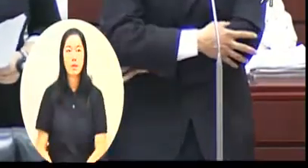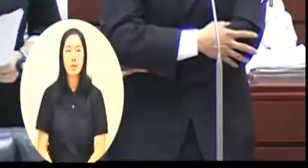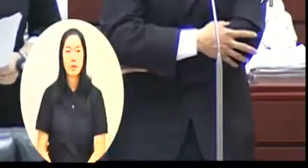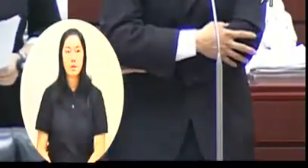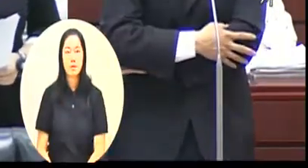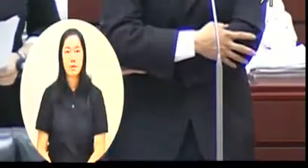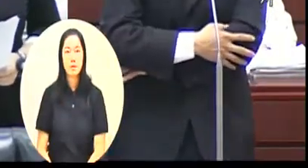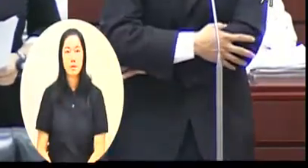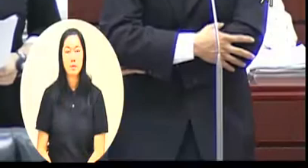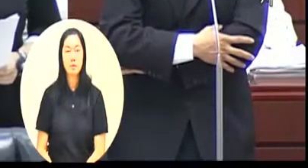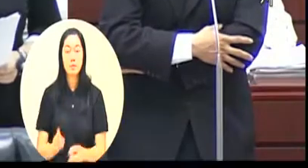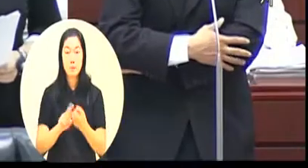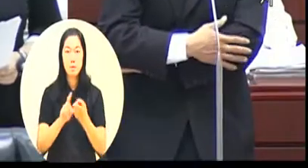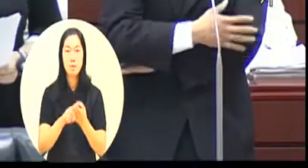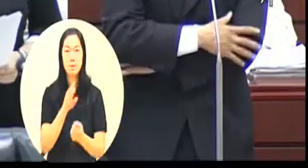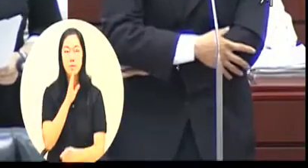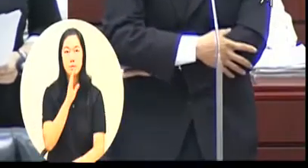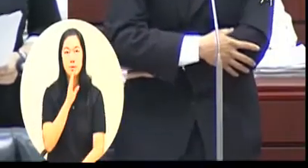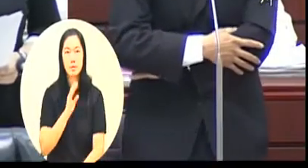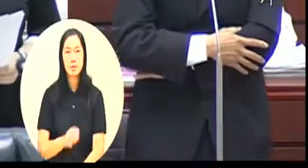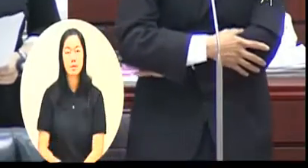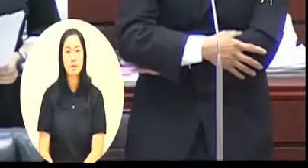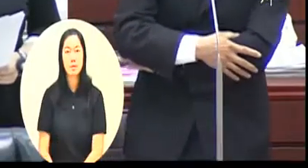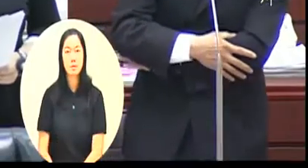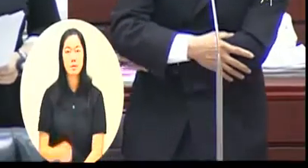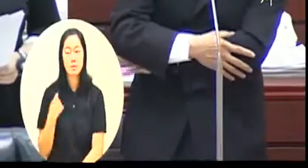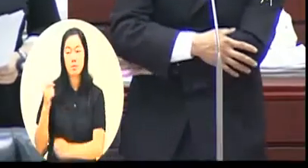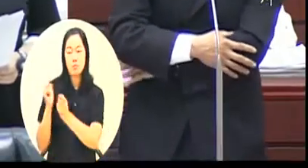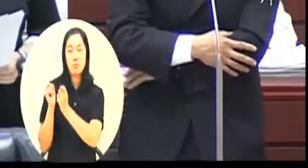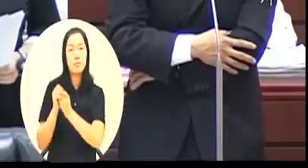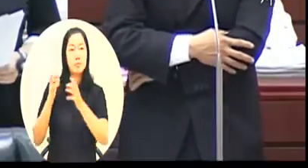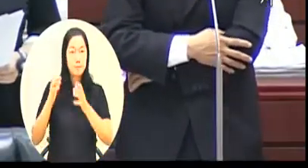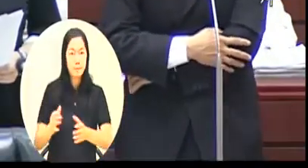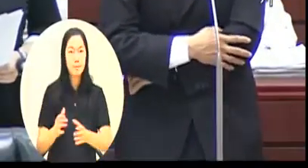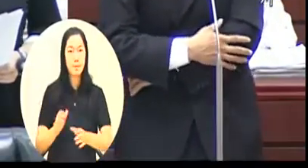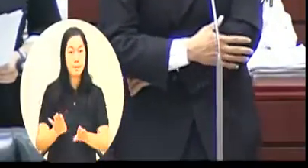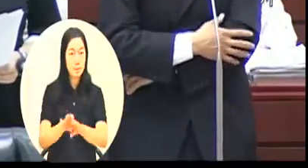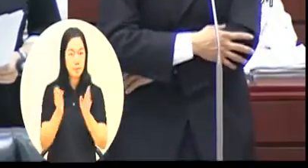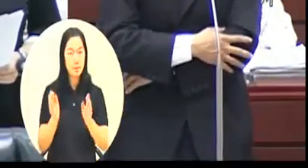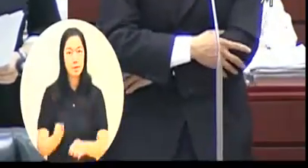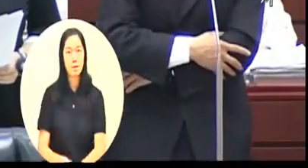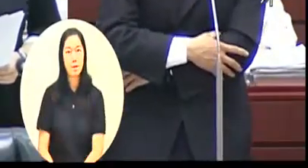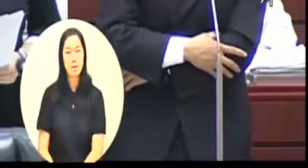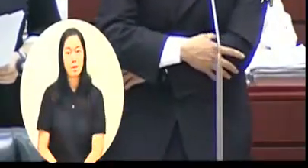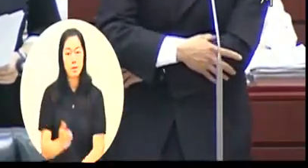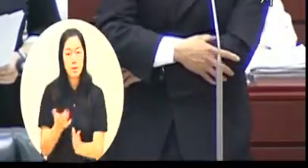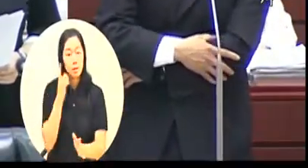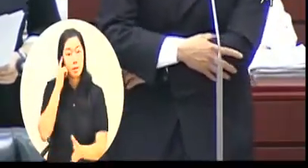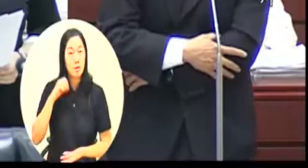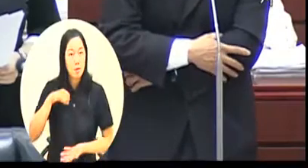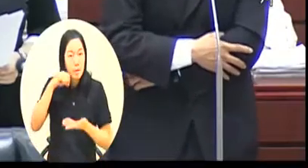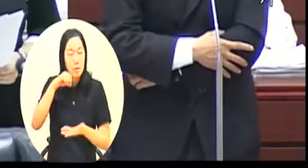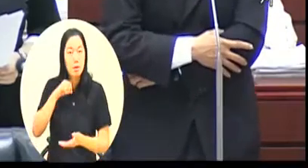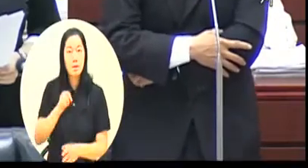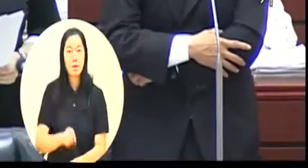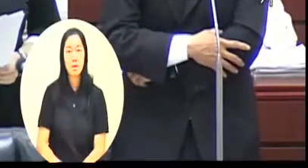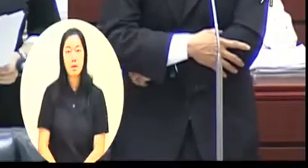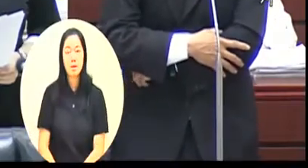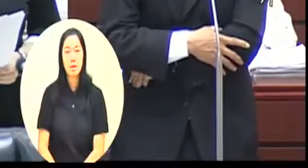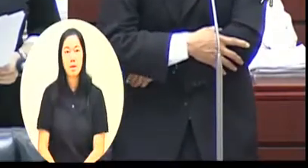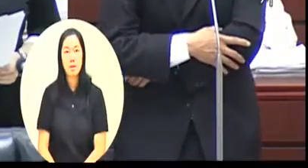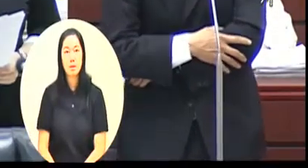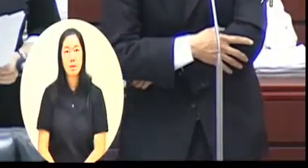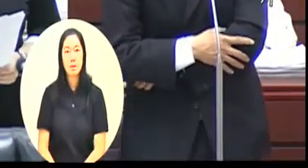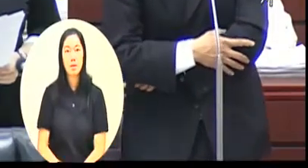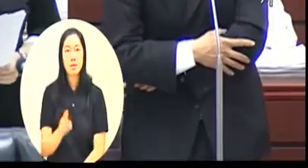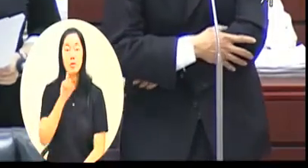有给他证照， 对对对， 是这样吗？ 嘿嘿，我们最近就会开始来办了。那刚才有提到另外一个就是那个